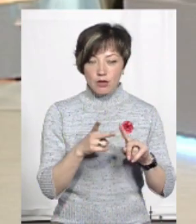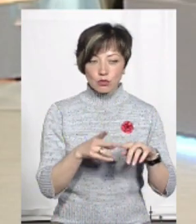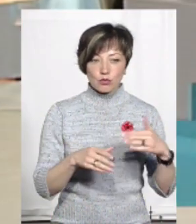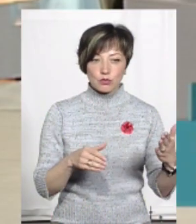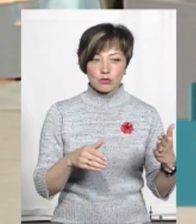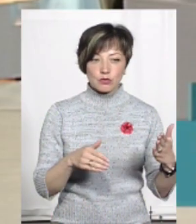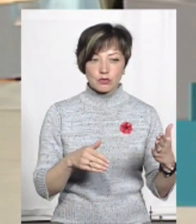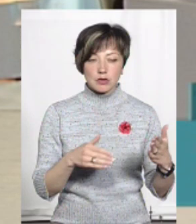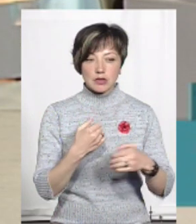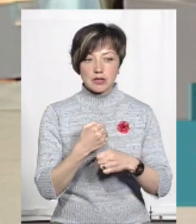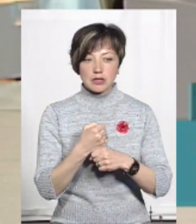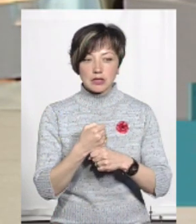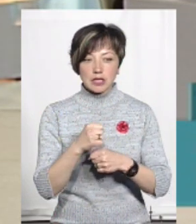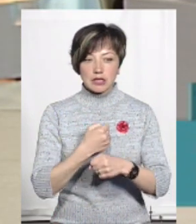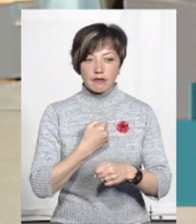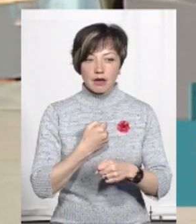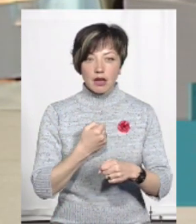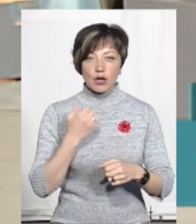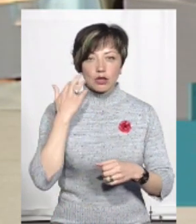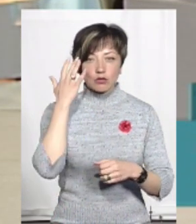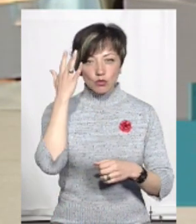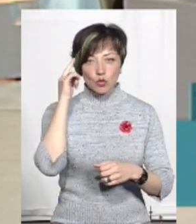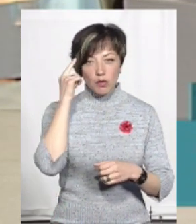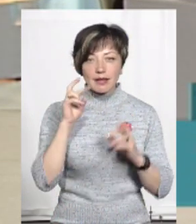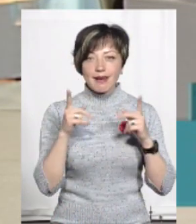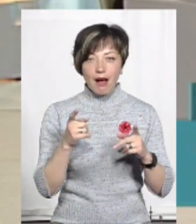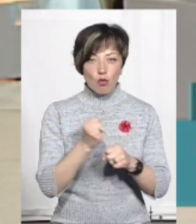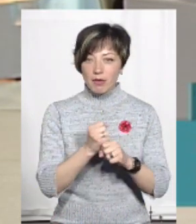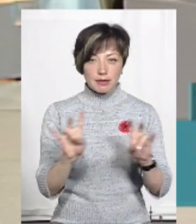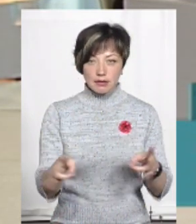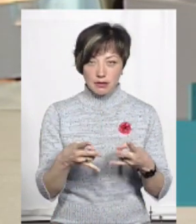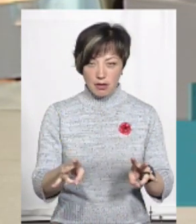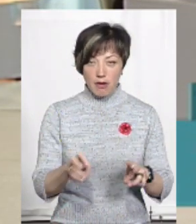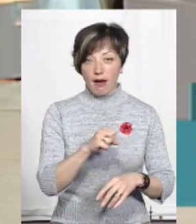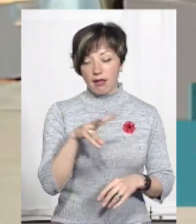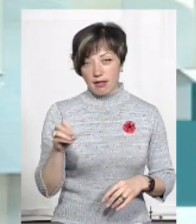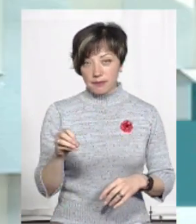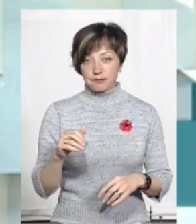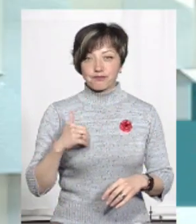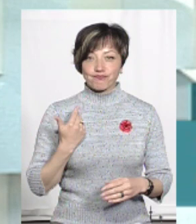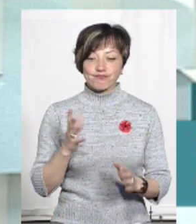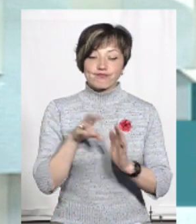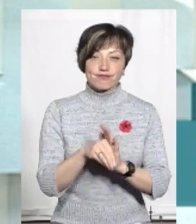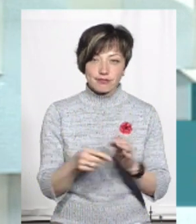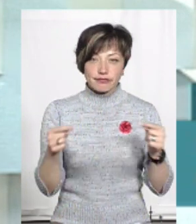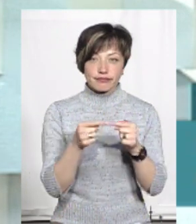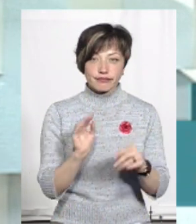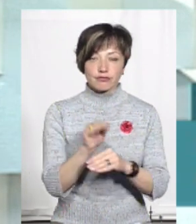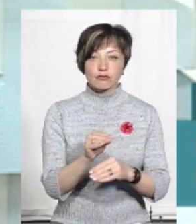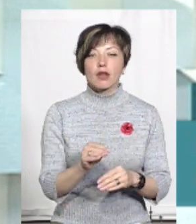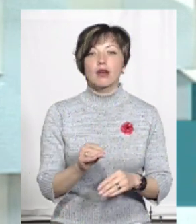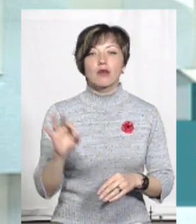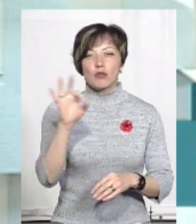вона заставляє нас міркувати, як діяти не треба. Але я хотів би внести такий уточнюючий нюанс